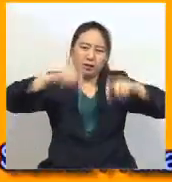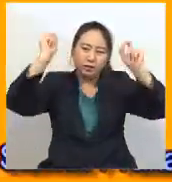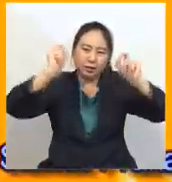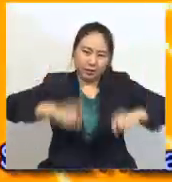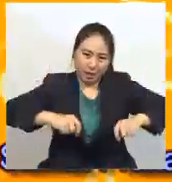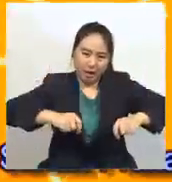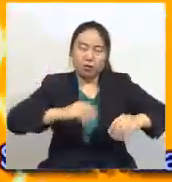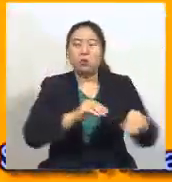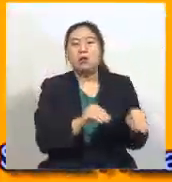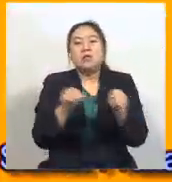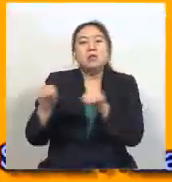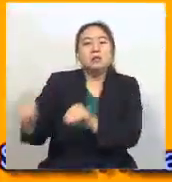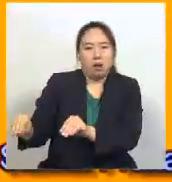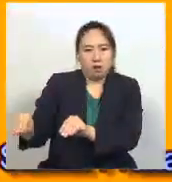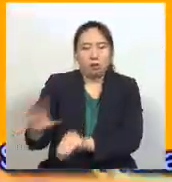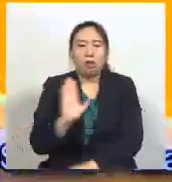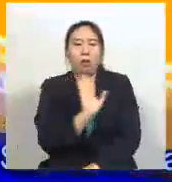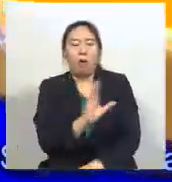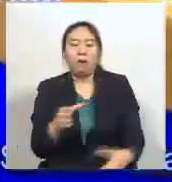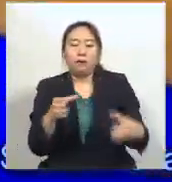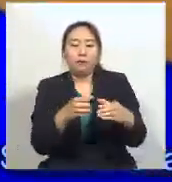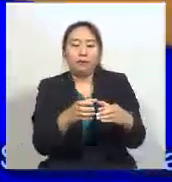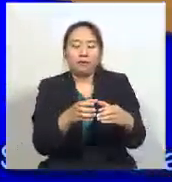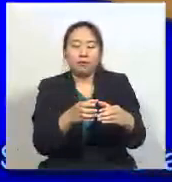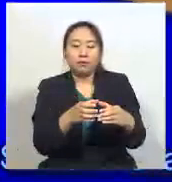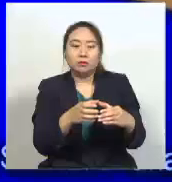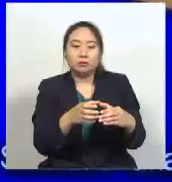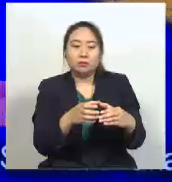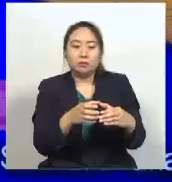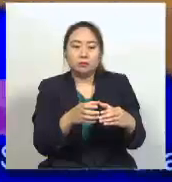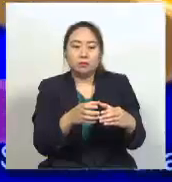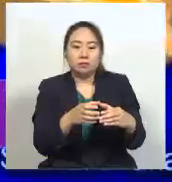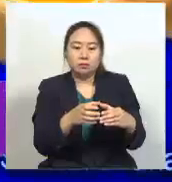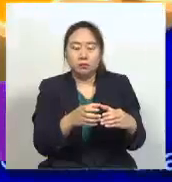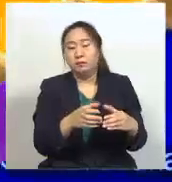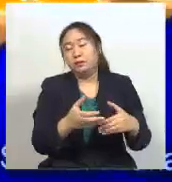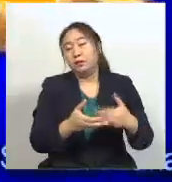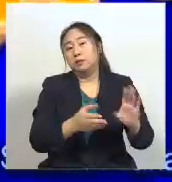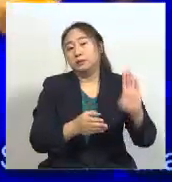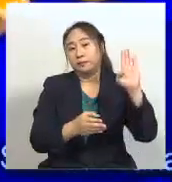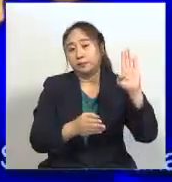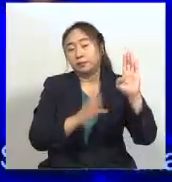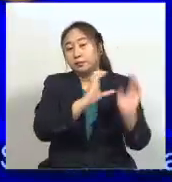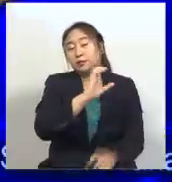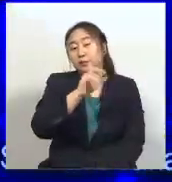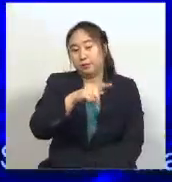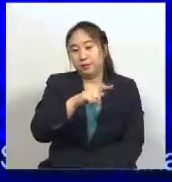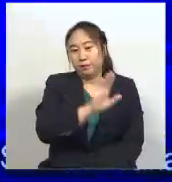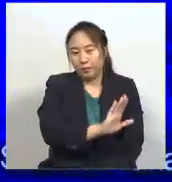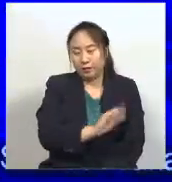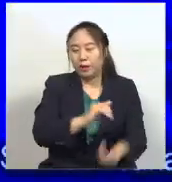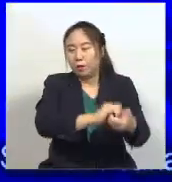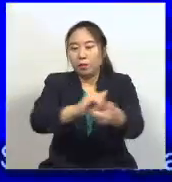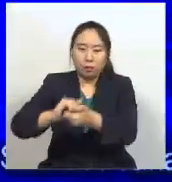ากับภาคเอกชนออกไปก็คือกลุ่มกิจการค้ากินกลุ่มกิจการร่วมค้าบริษัทเจริญโภคภัณฑ์โฮลดิ้งจำกัดแล้ว